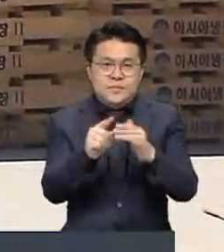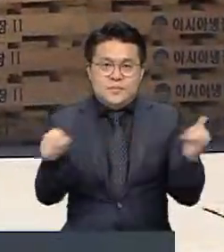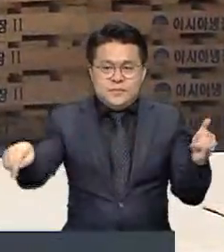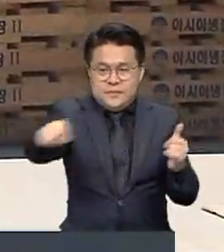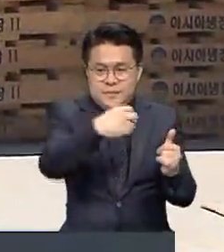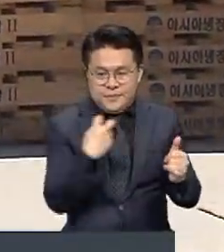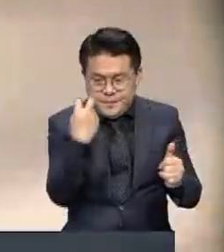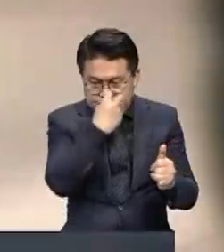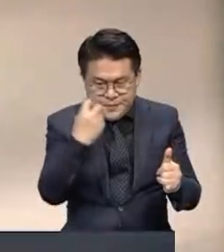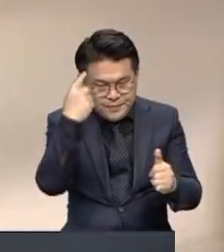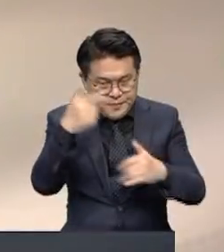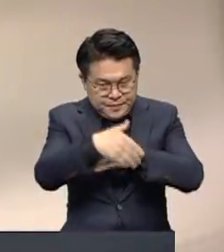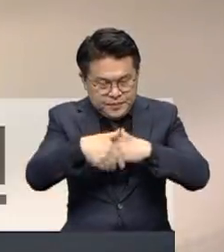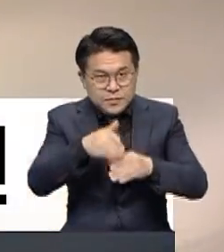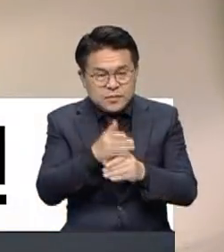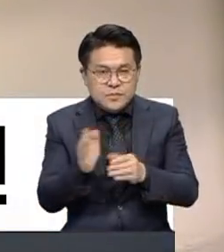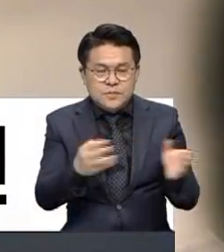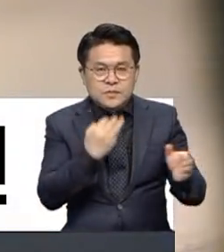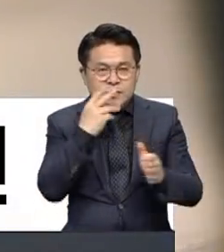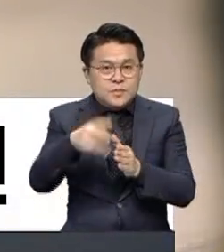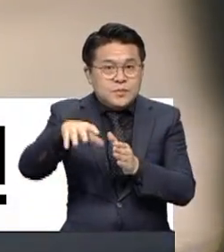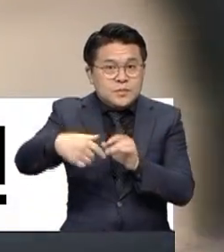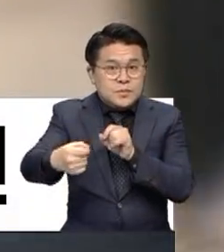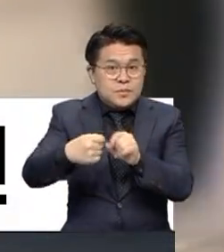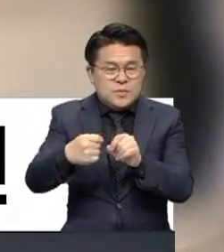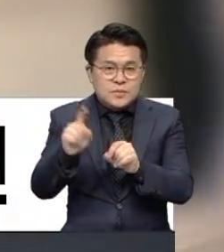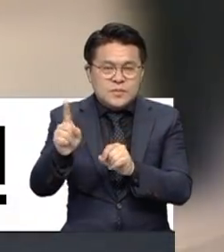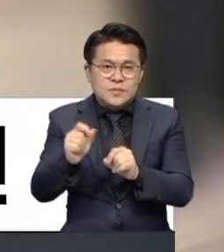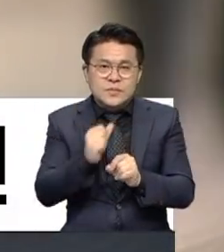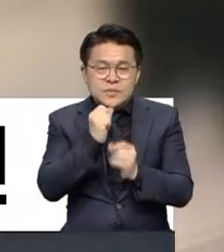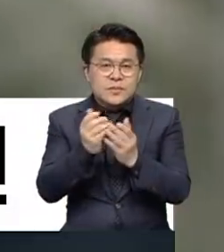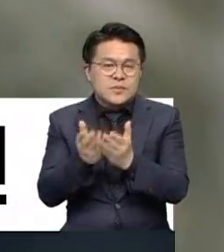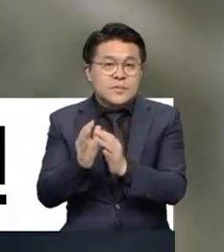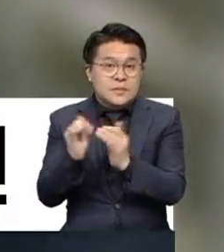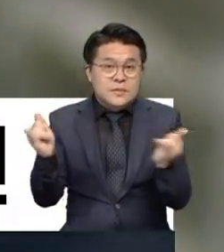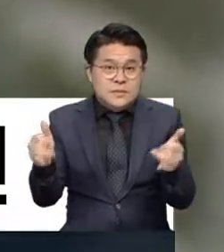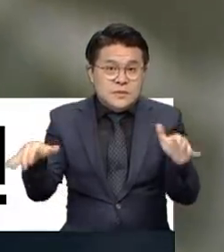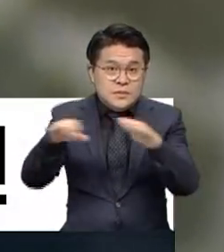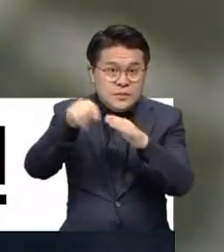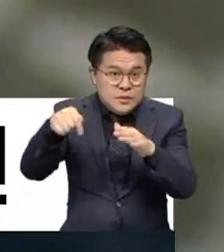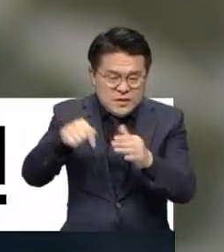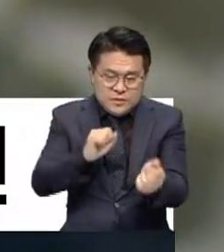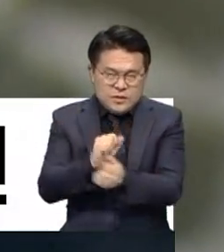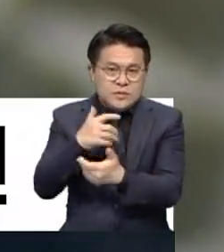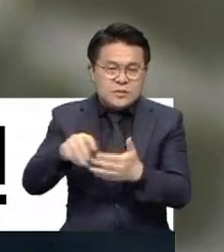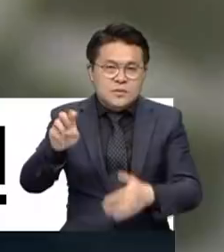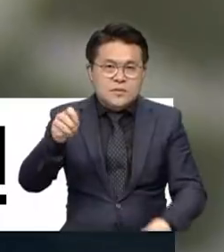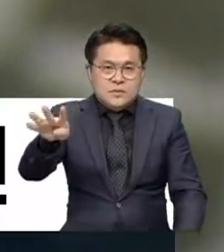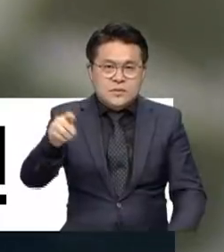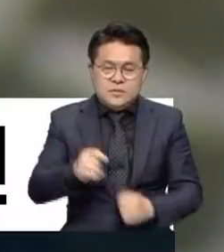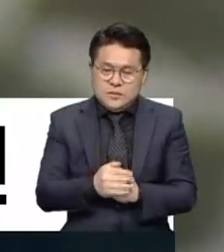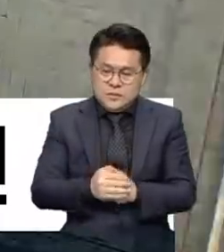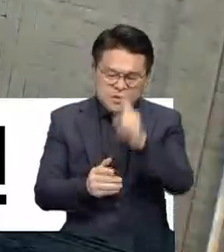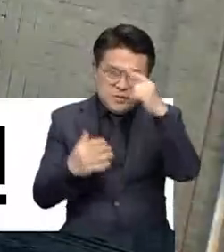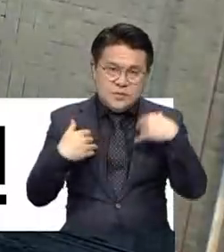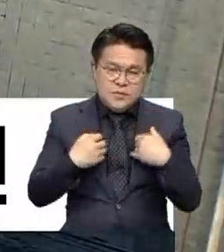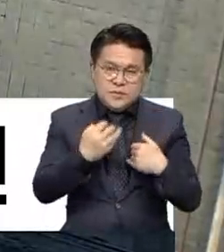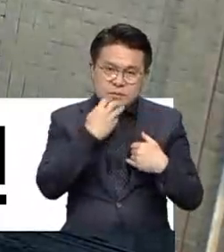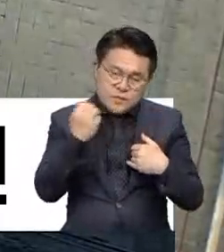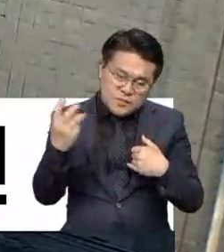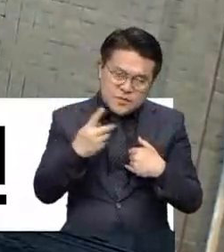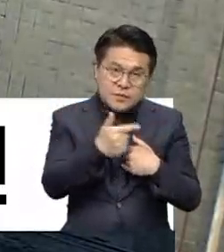검토하고 있습니다. 서울역 인근의 노숙인 시설에선 지금까지 34명이 확진됐는데 방역당국은